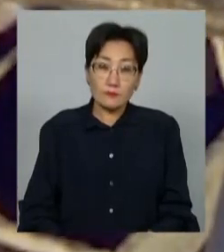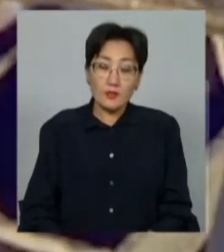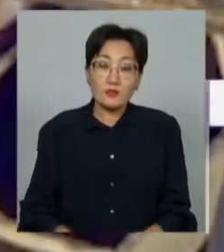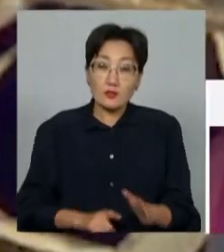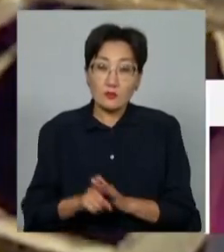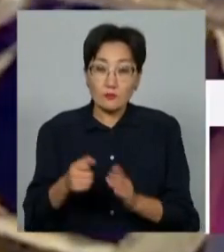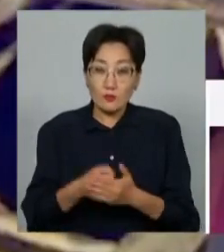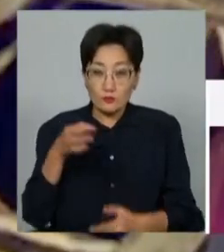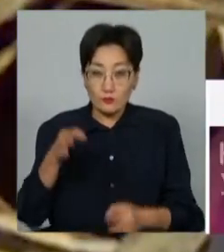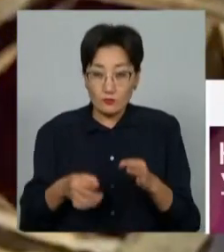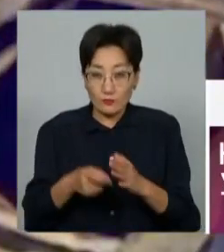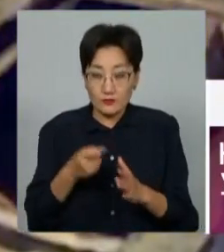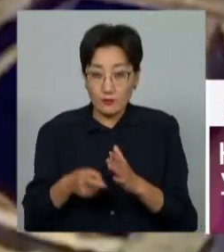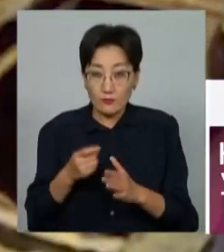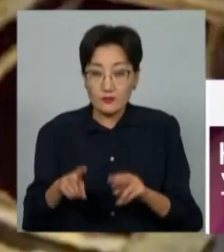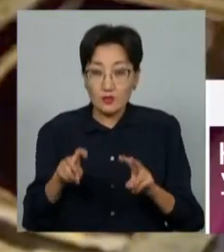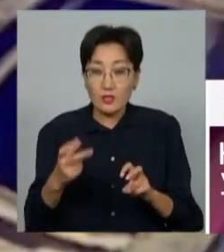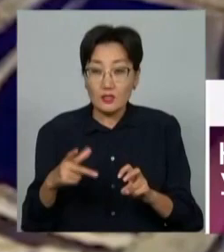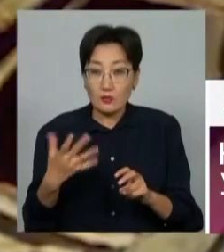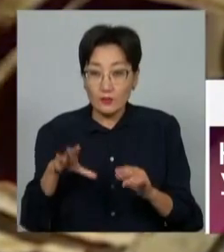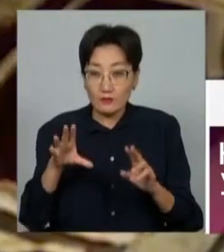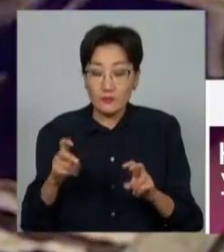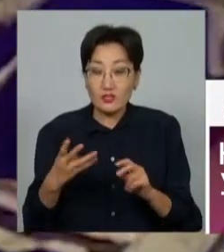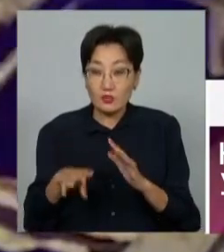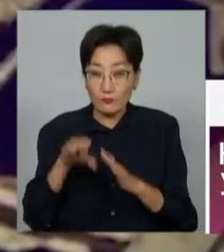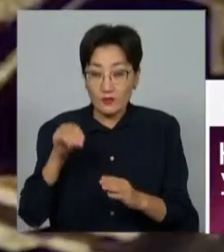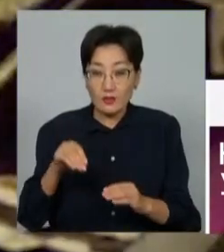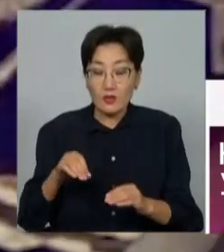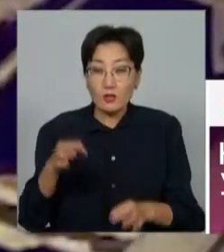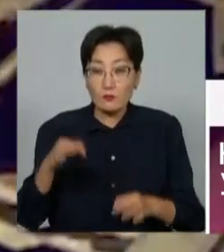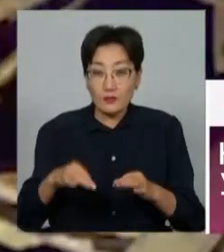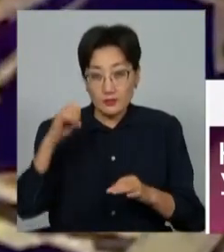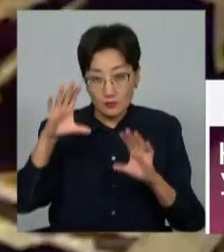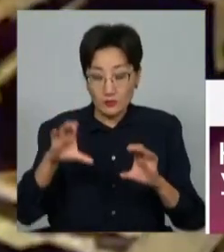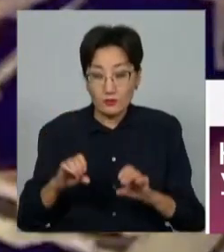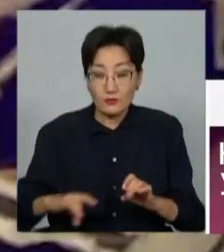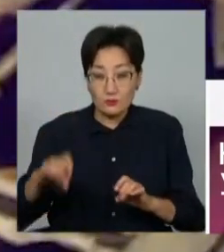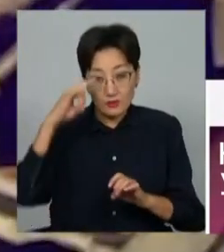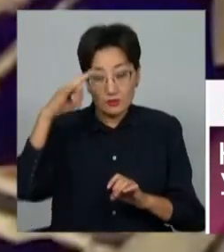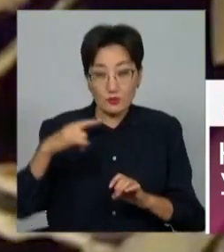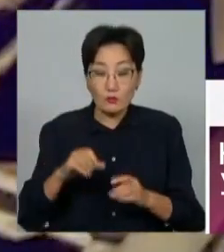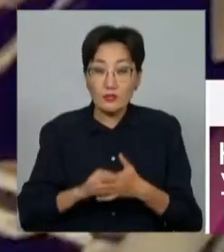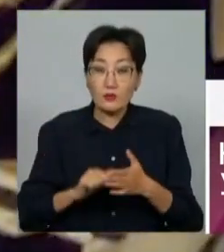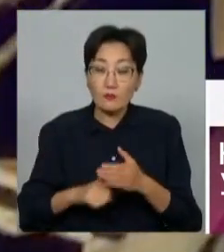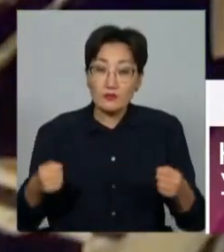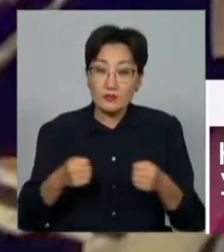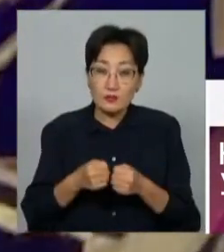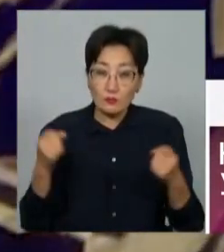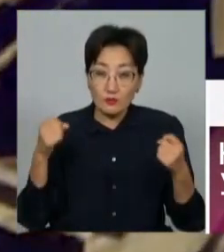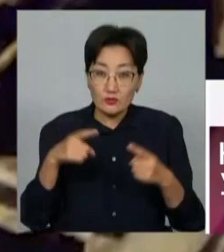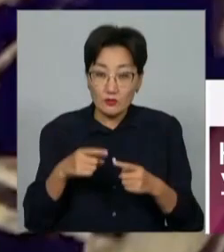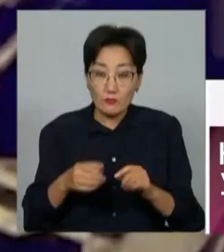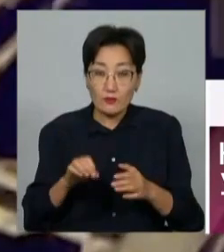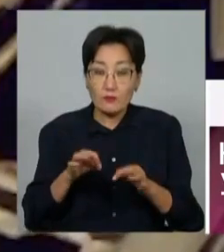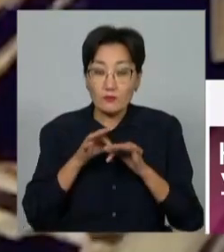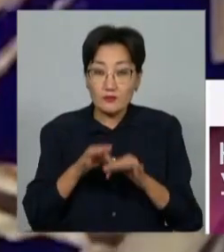Начато досудебное расследование по статье 345, часть 4 Уголовного кодекса Республики Казахстан. Причины ДТП выясняются,